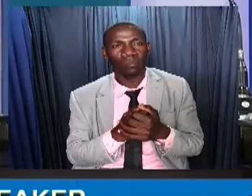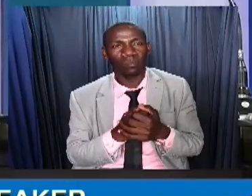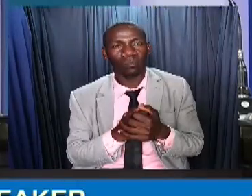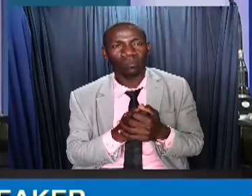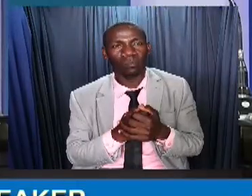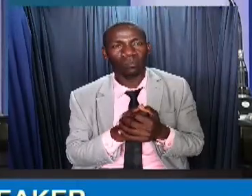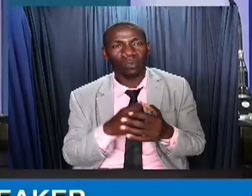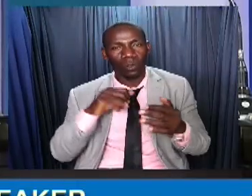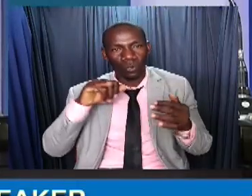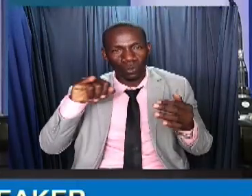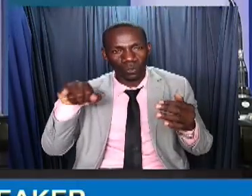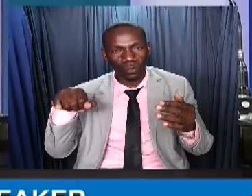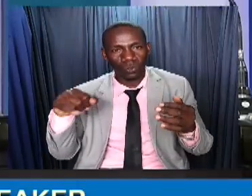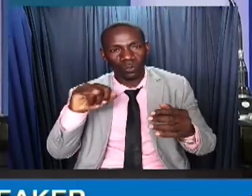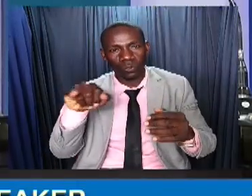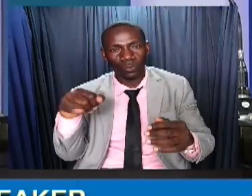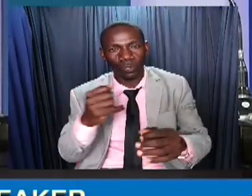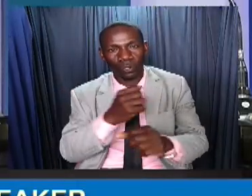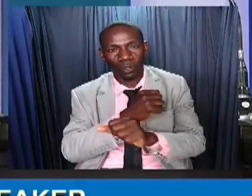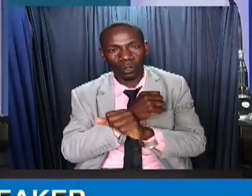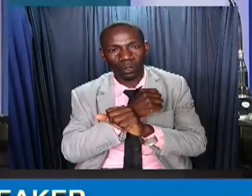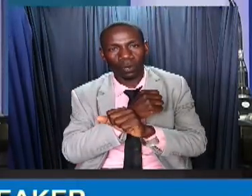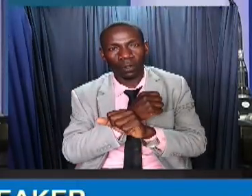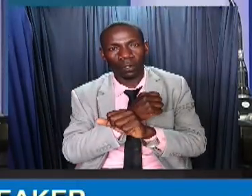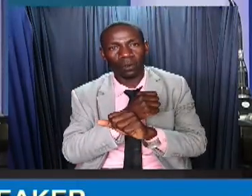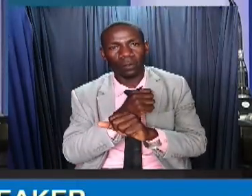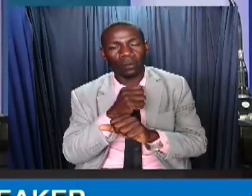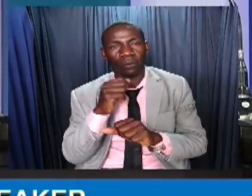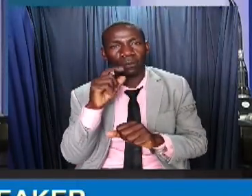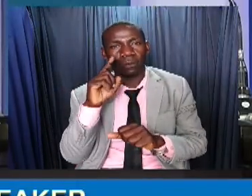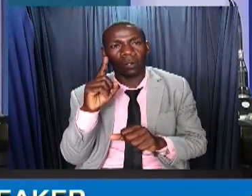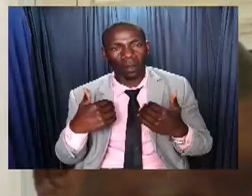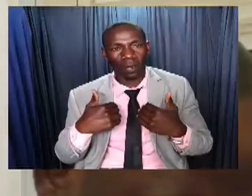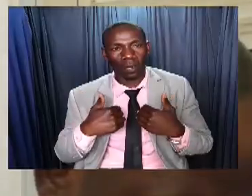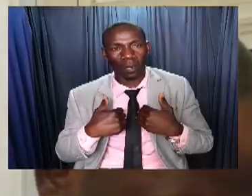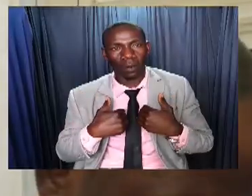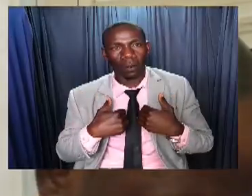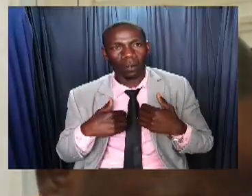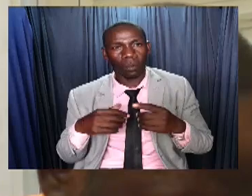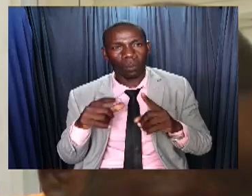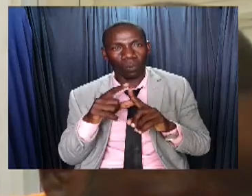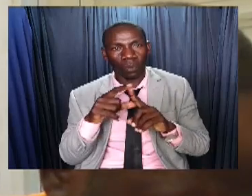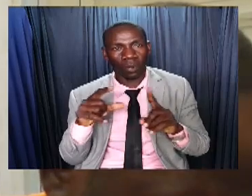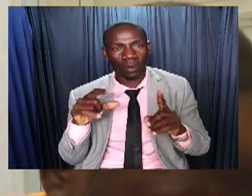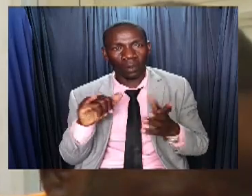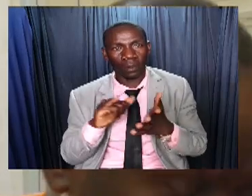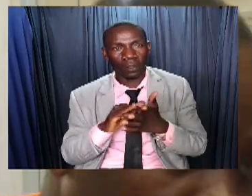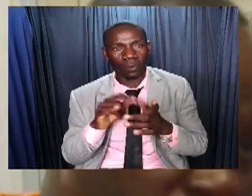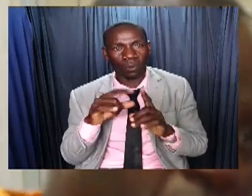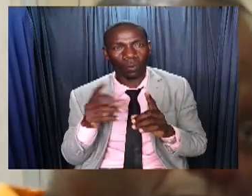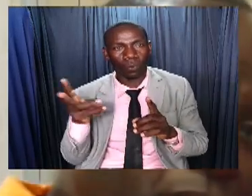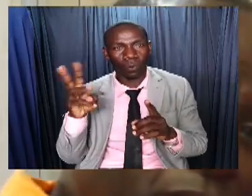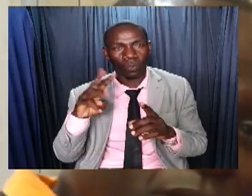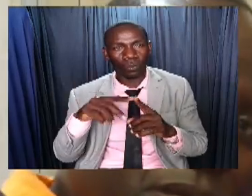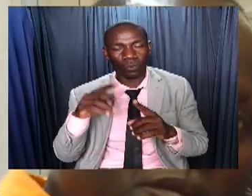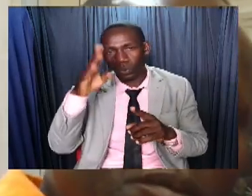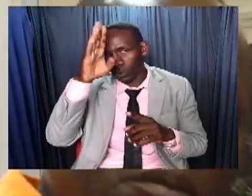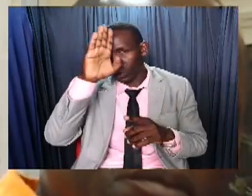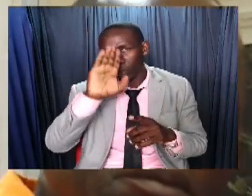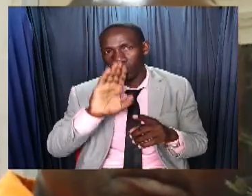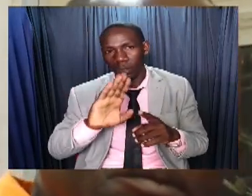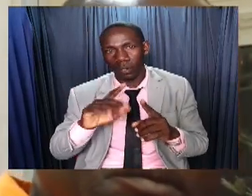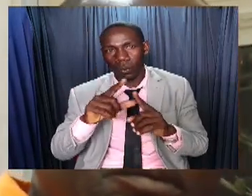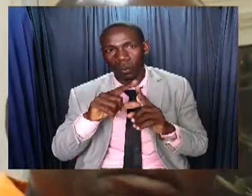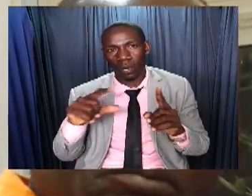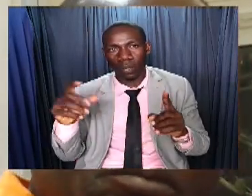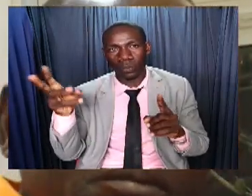Hebu tusome Yohana moja, moja mpaka ine. Hapo mwanzo kulikuwako neno, naye neno alikuwako kwa Mungu,